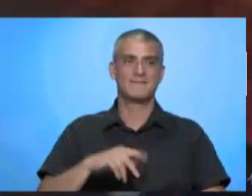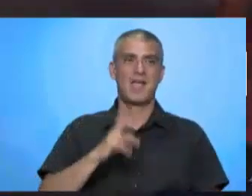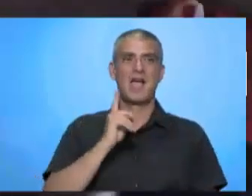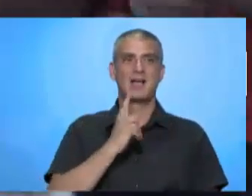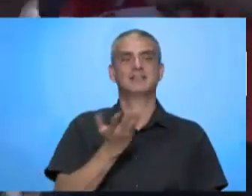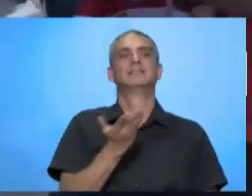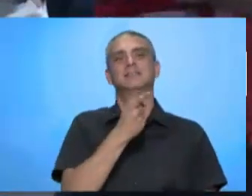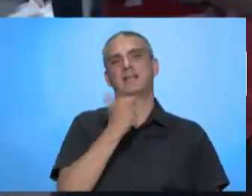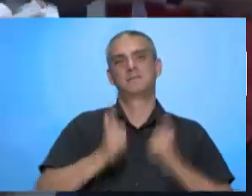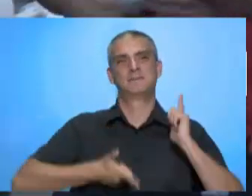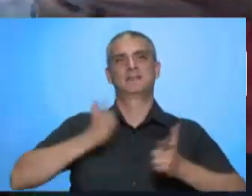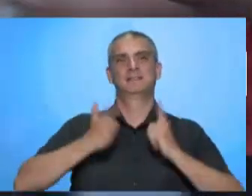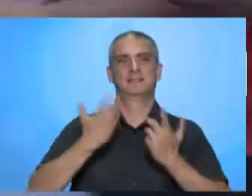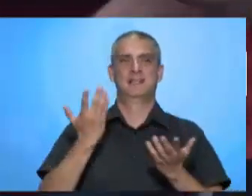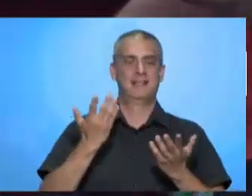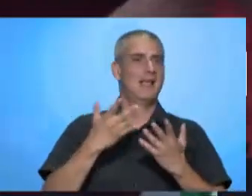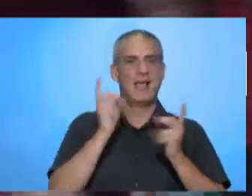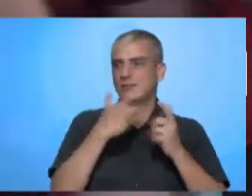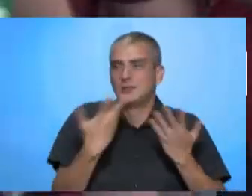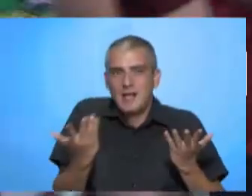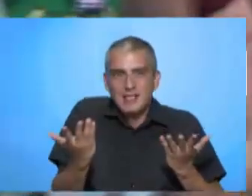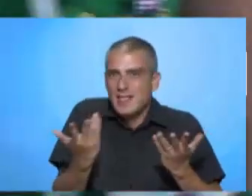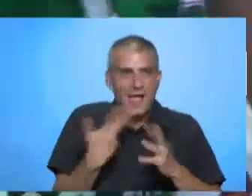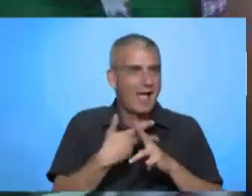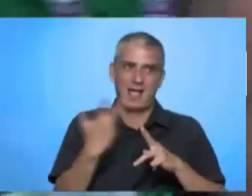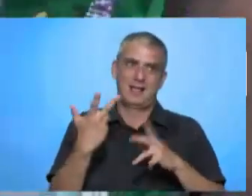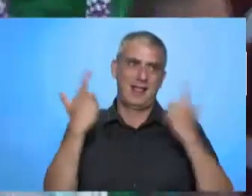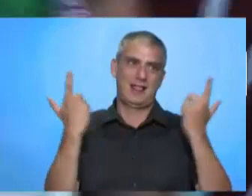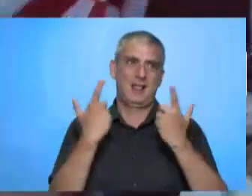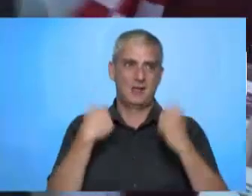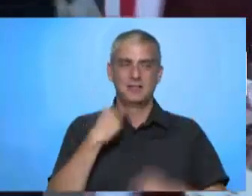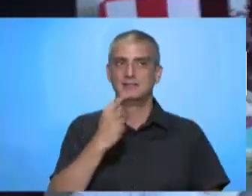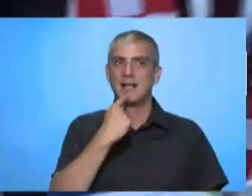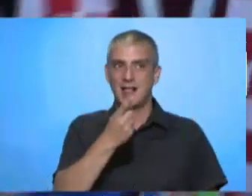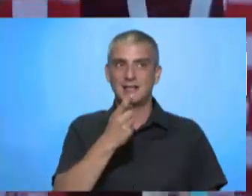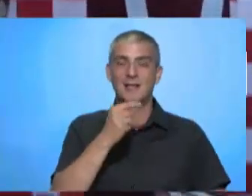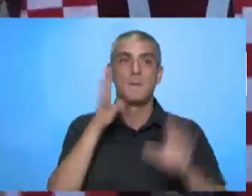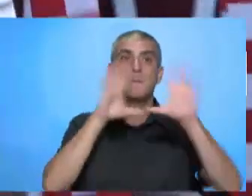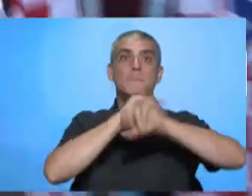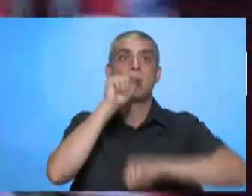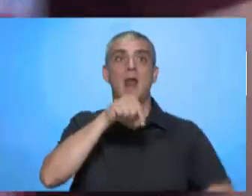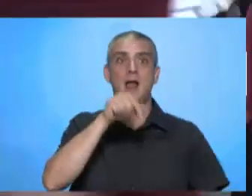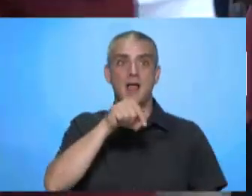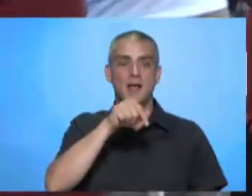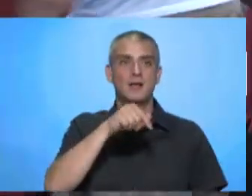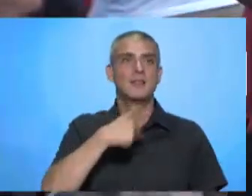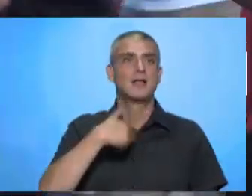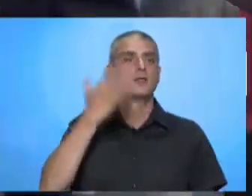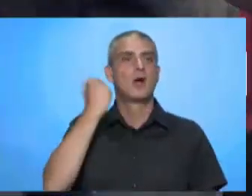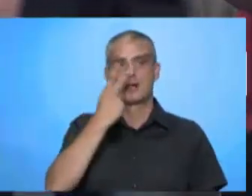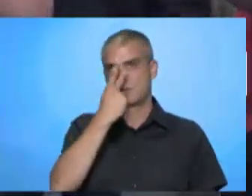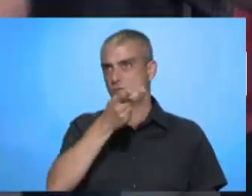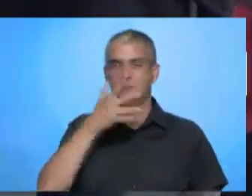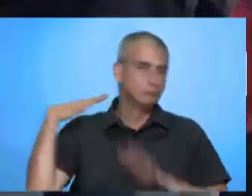אבל... טוב, נו, זה המקסיקנים, שלא נשאר להם שום דבר אלא לחגוג. אני חייב לומר לך, במהלך הלילה הזה ראינו פשוט רכבת